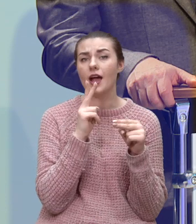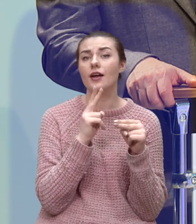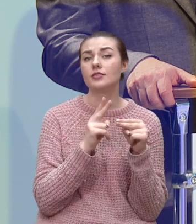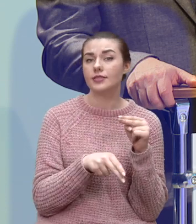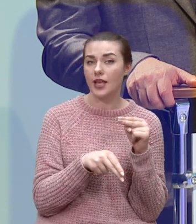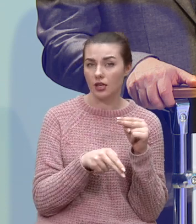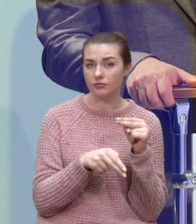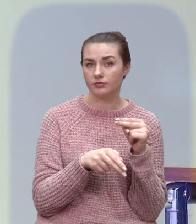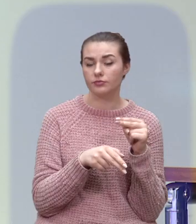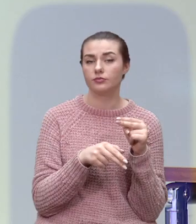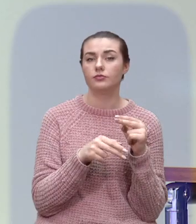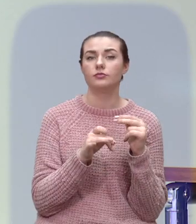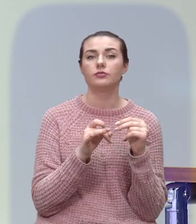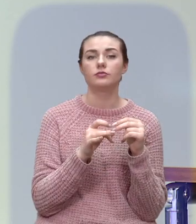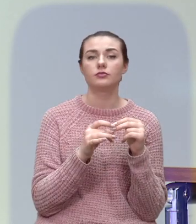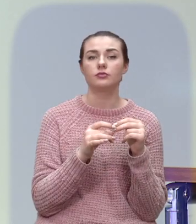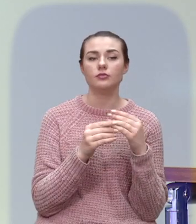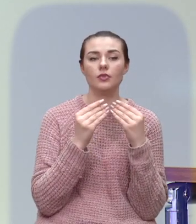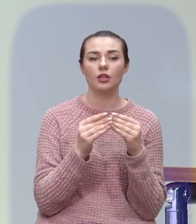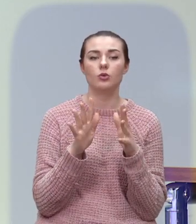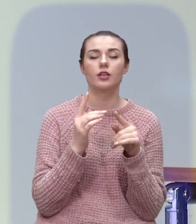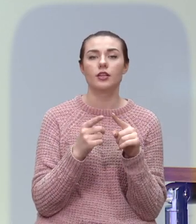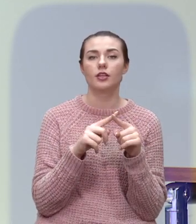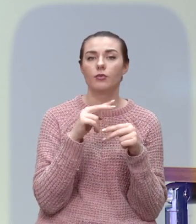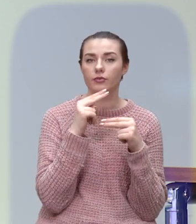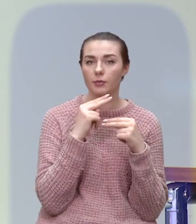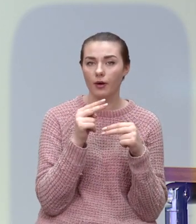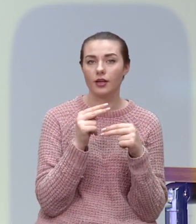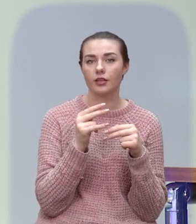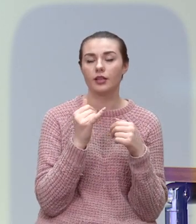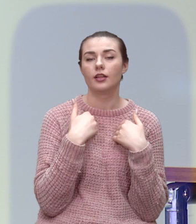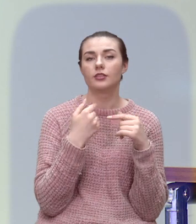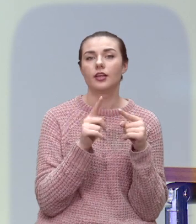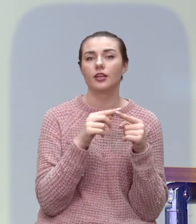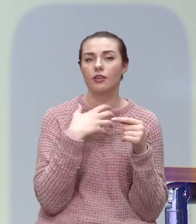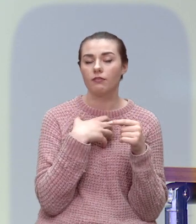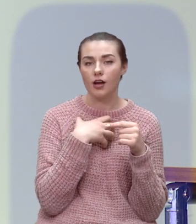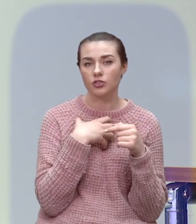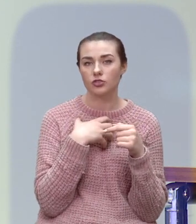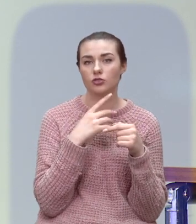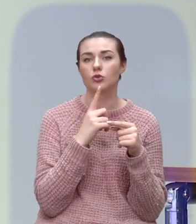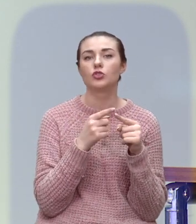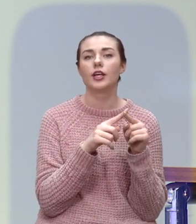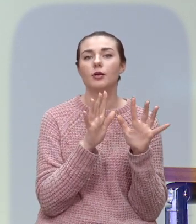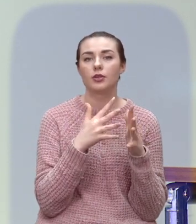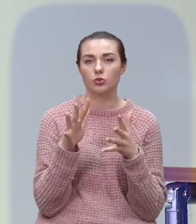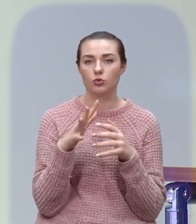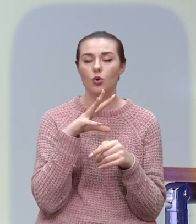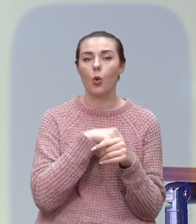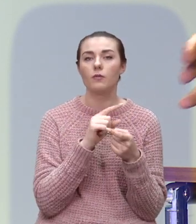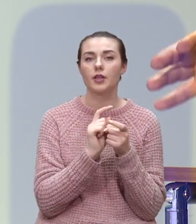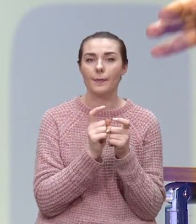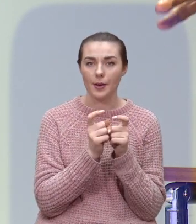к времени конца и не уделять этому внимание для нас это настолько актуальна писко монтано touch что же это происходит